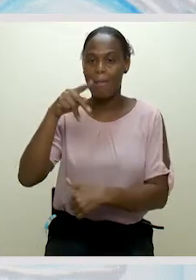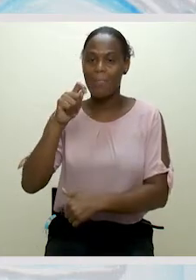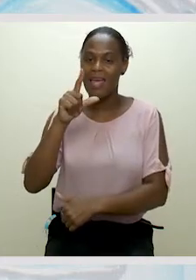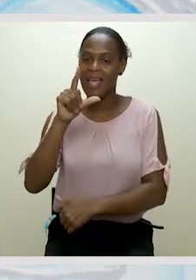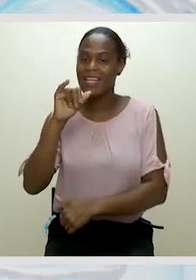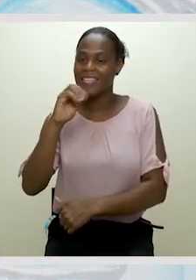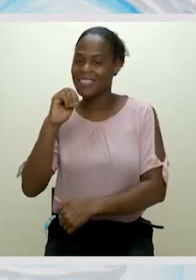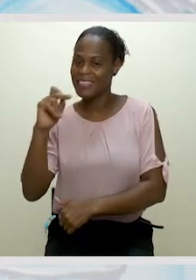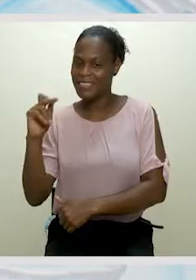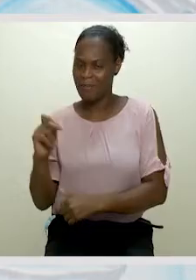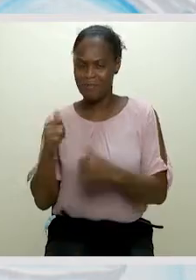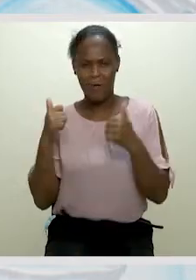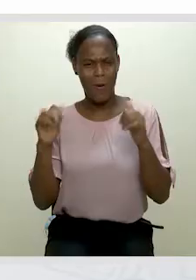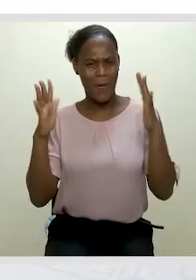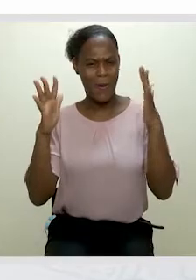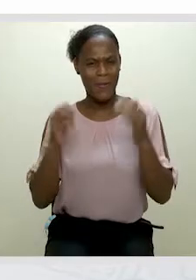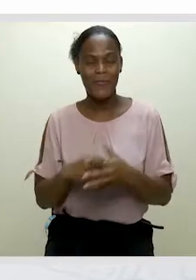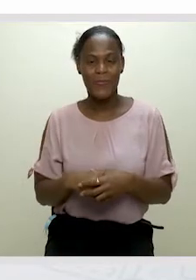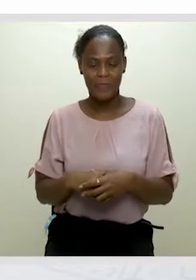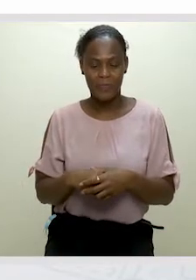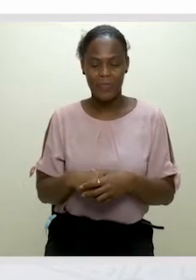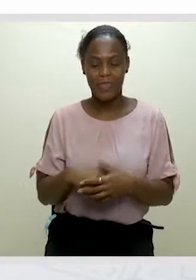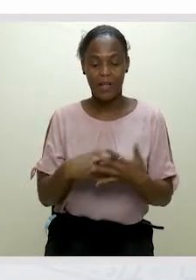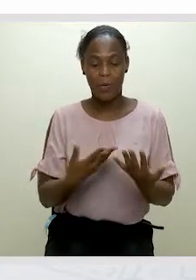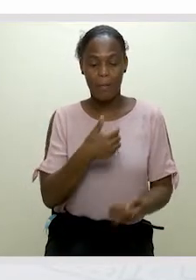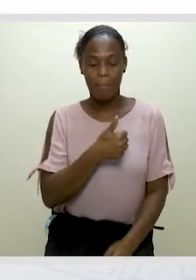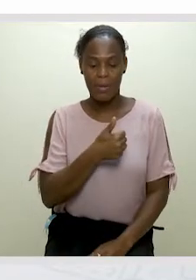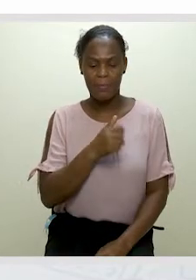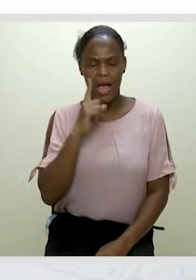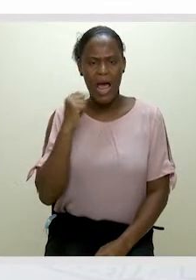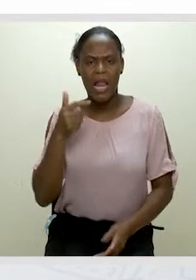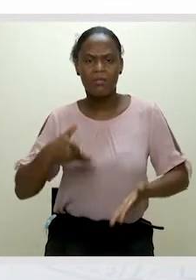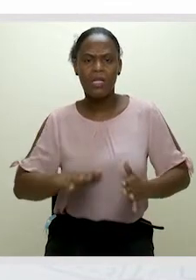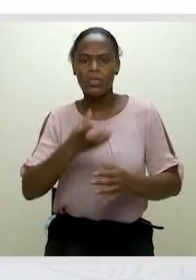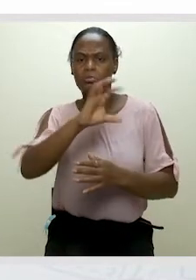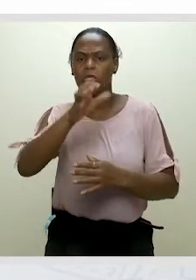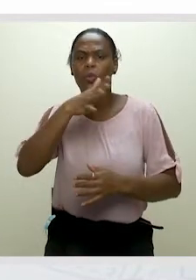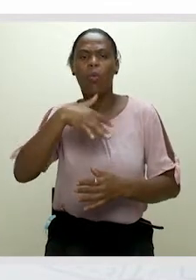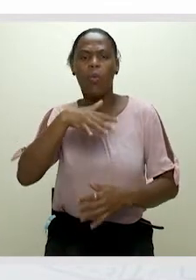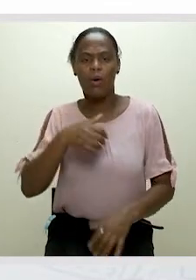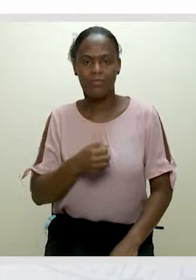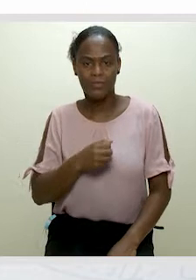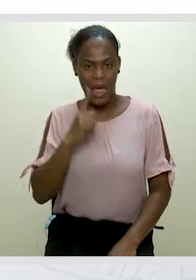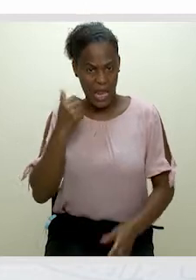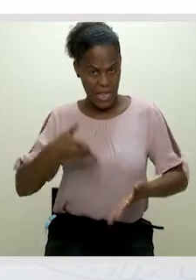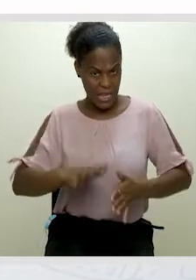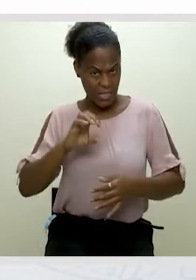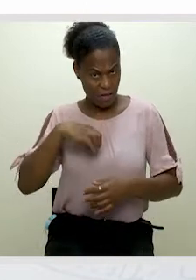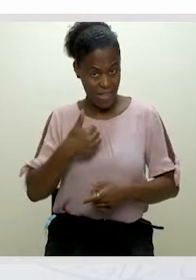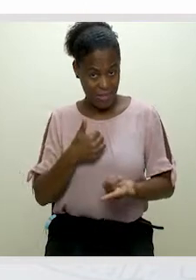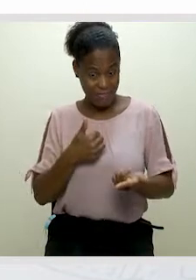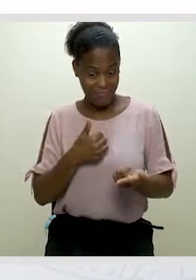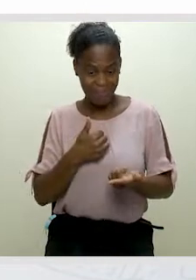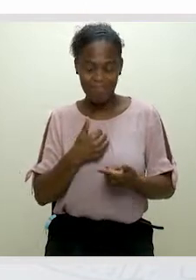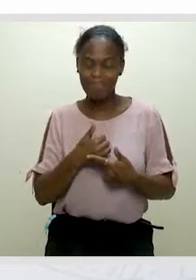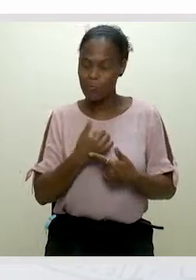Bravo! Le B. Elle est de quelle nationalité? Elle est capverdienne?